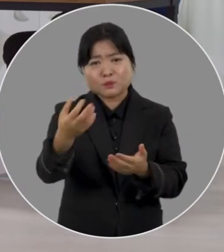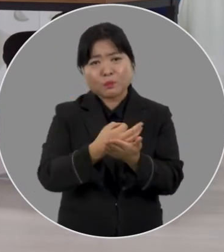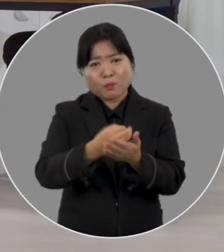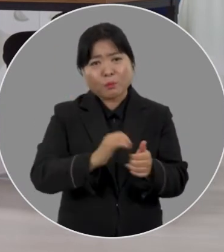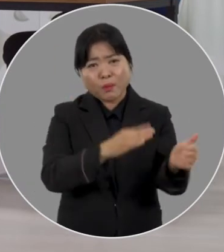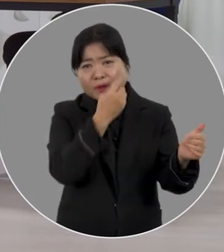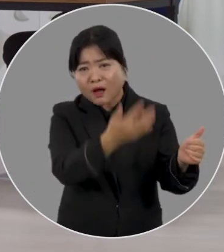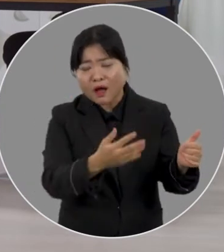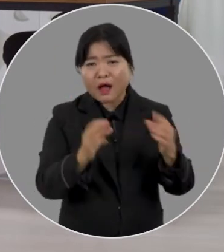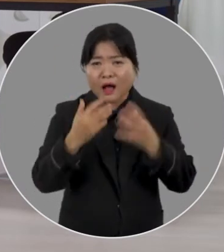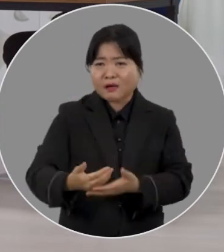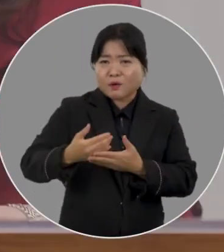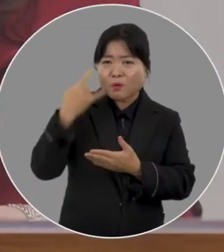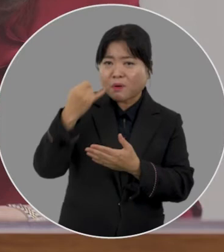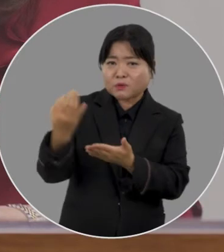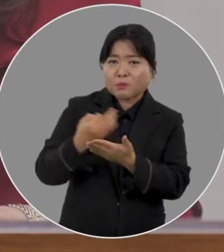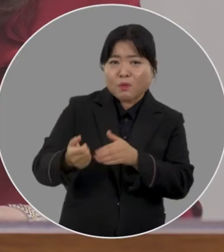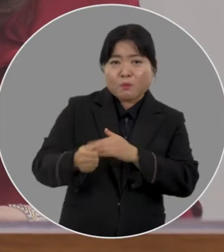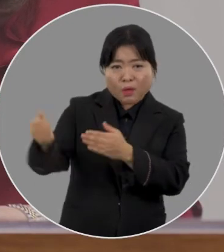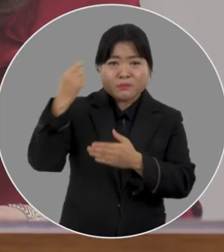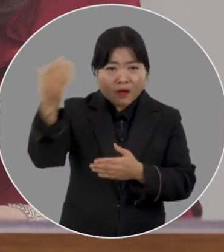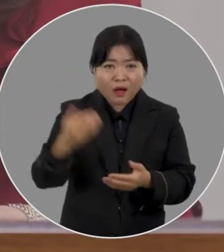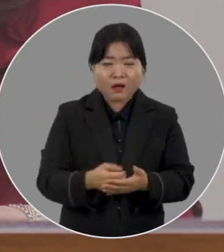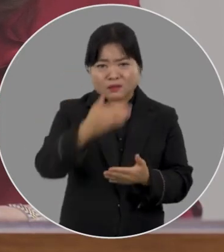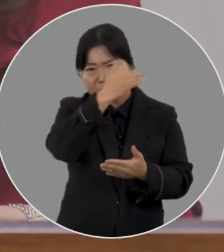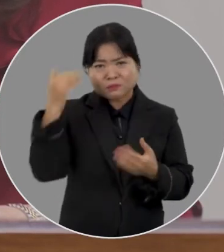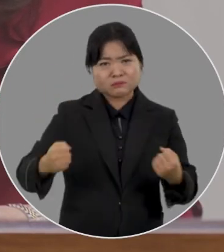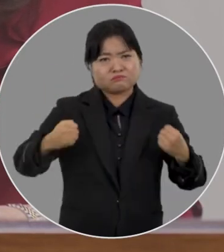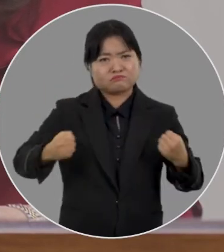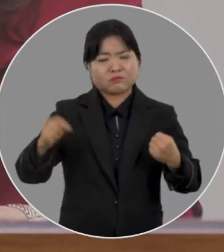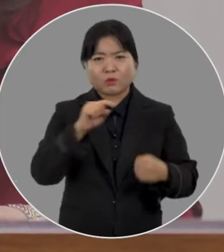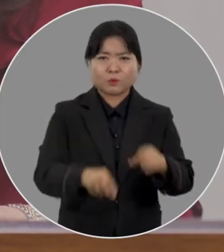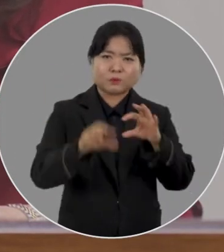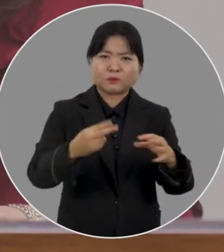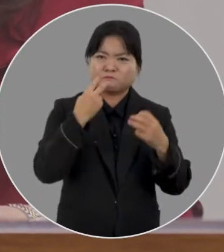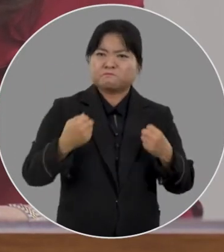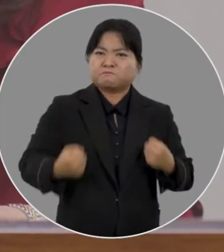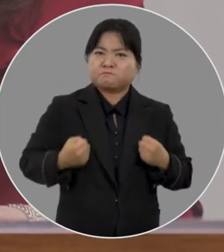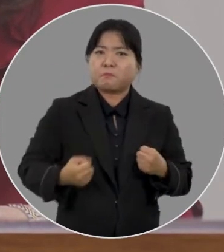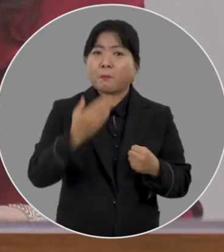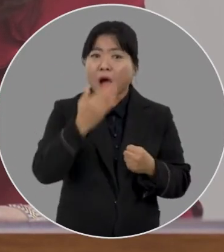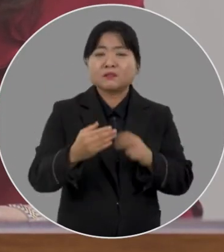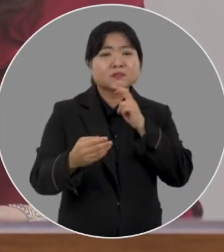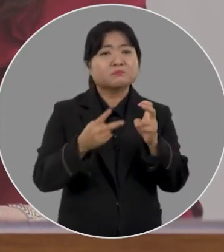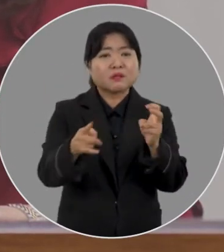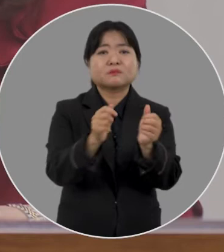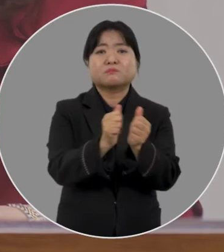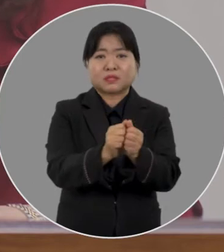아이 안고 있는 어머니를 보냅니까? 가장 젊고 싱싱한 어느 곳에서도 생존력이 강한